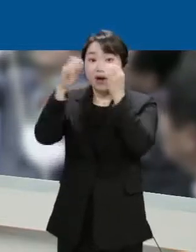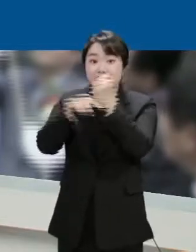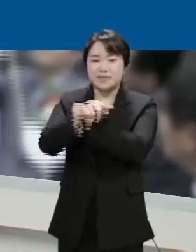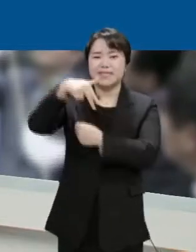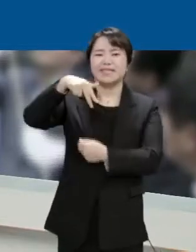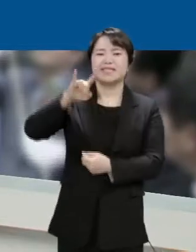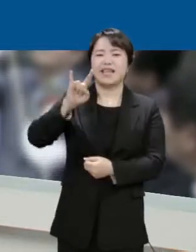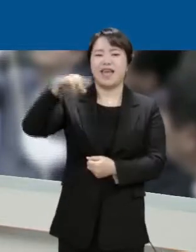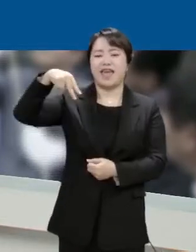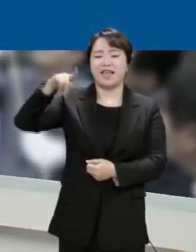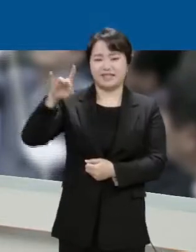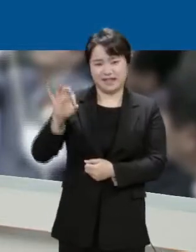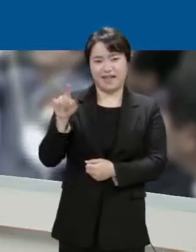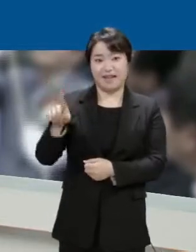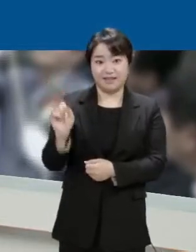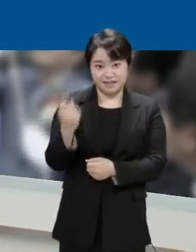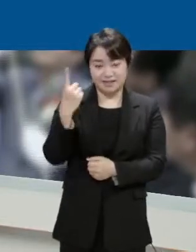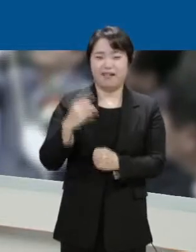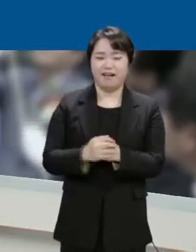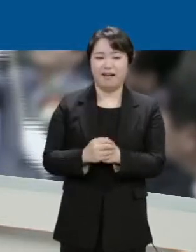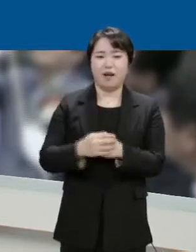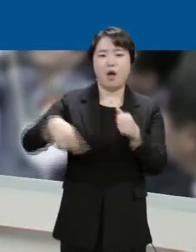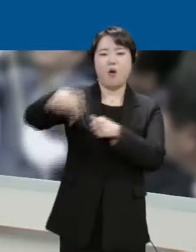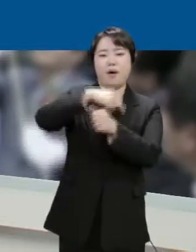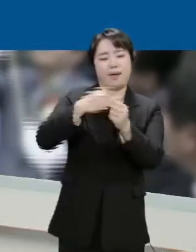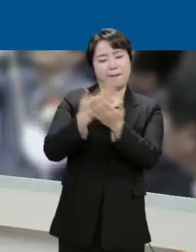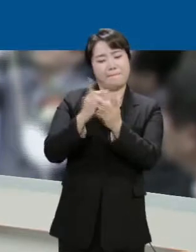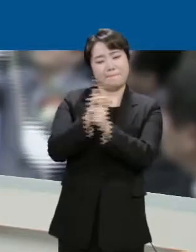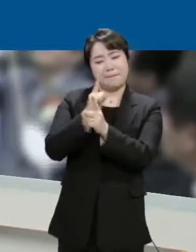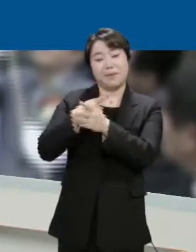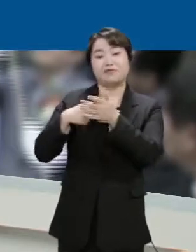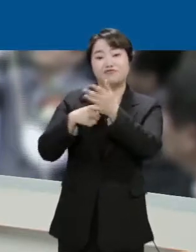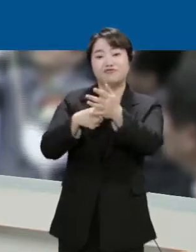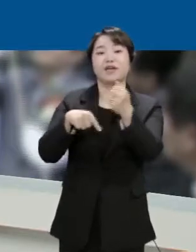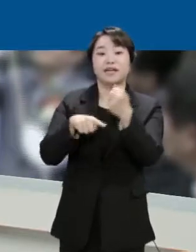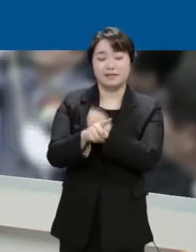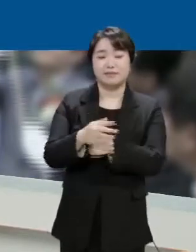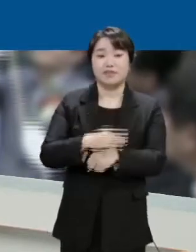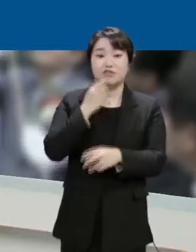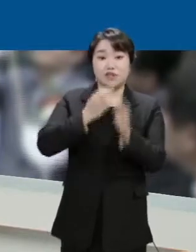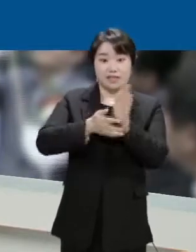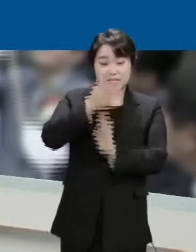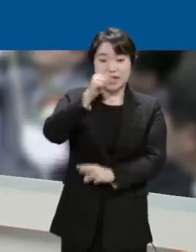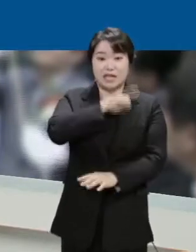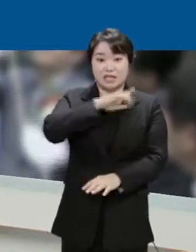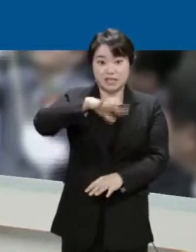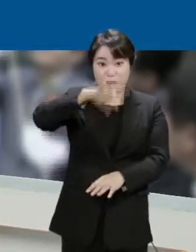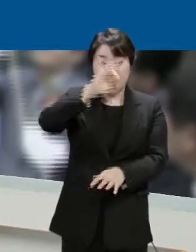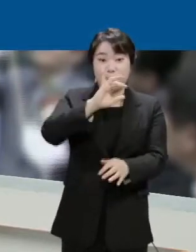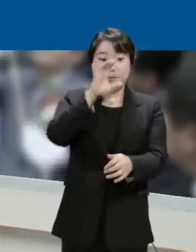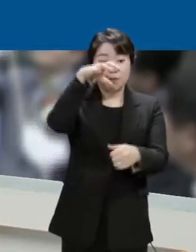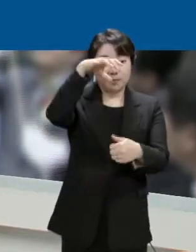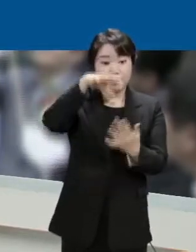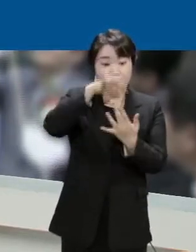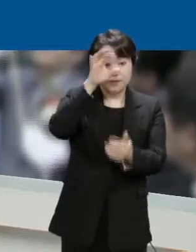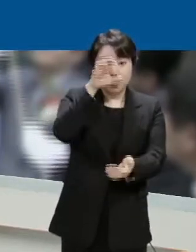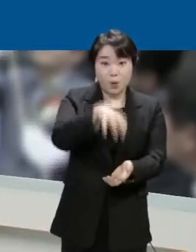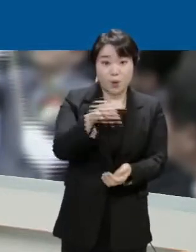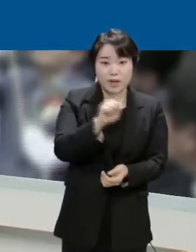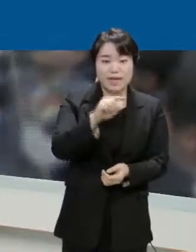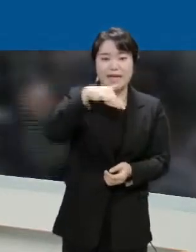현존하는 지역 자원을 활용해 환경을 개선해 나가는 것을 말합니다. 네, 서울에서의 첫 주인공으로 선정된 곳은